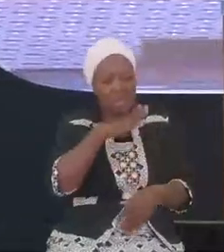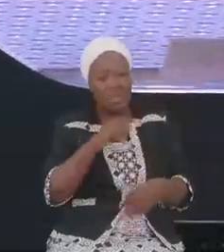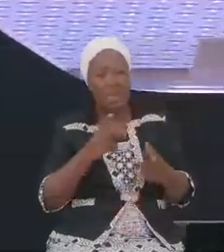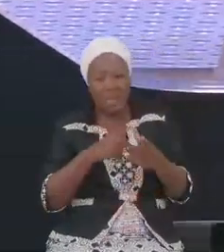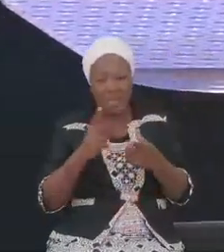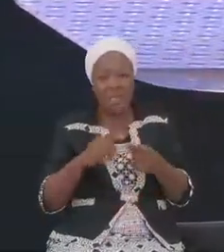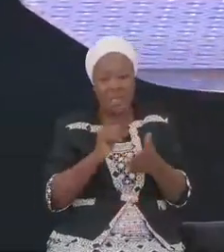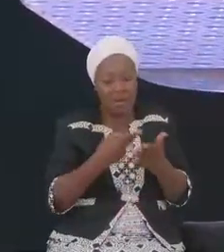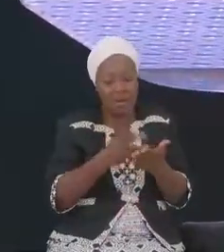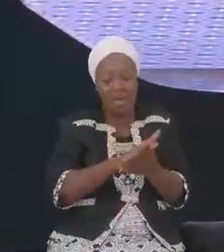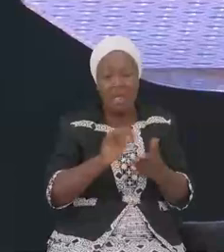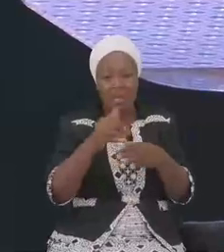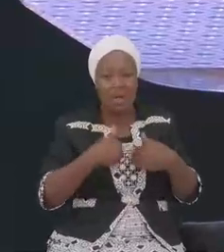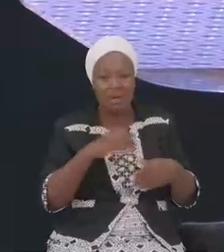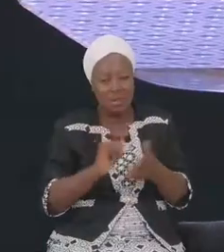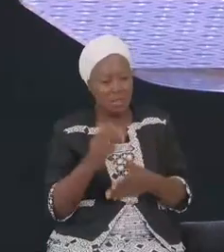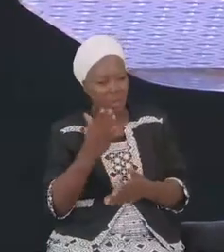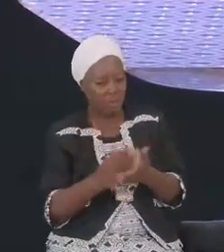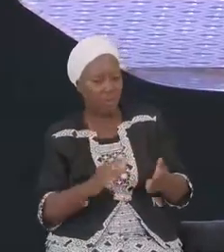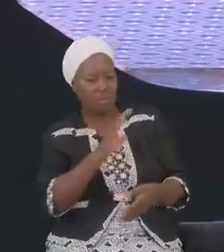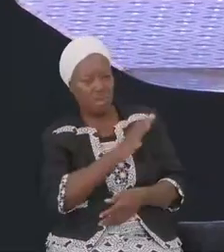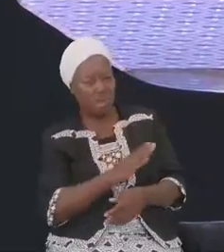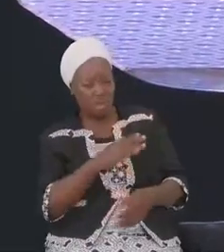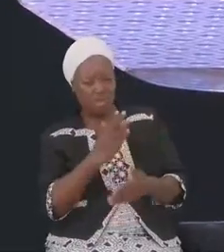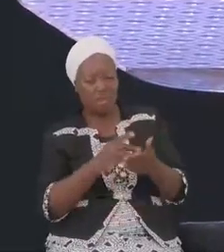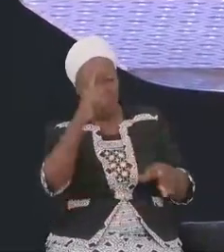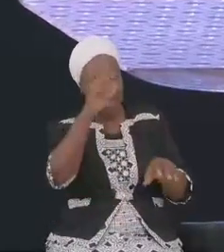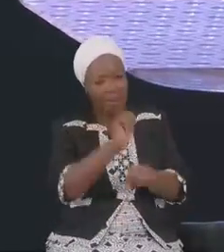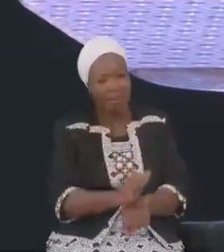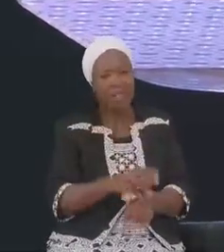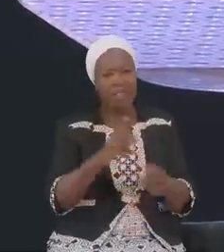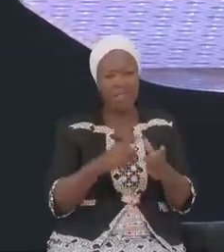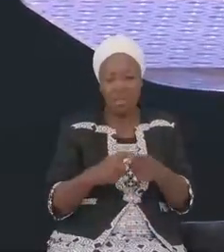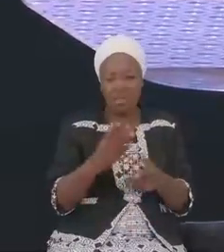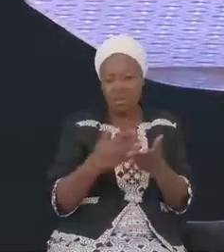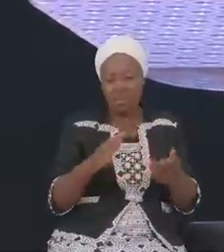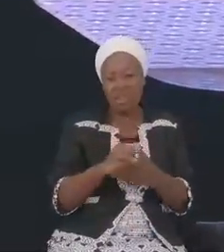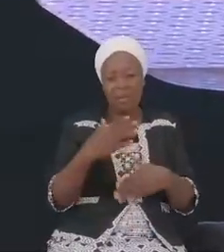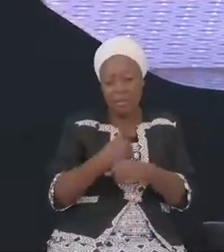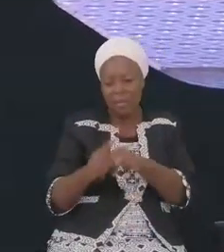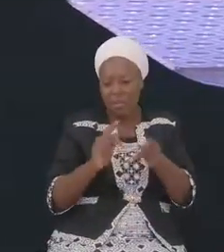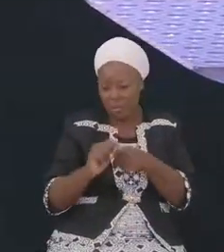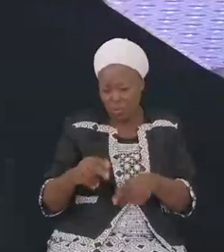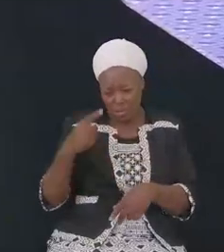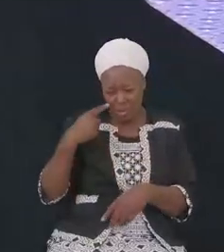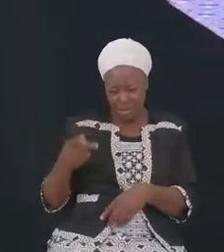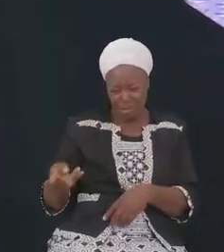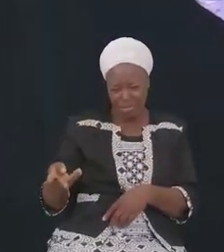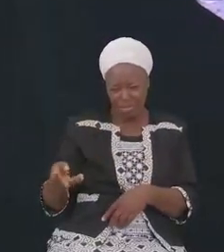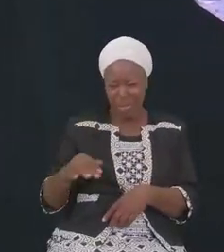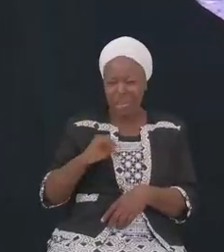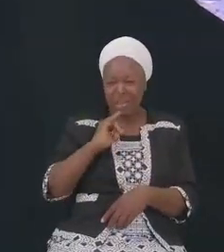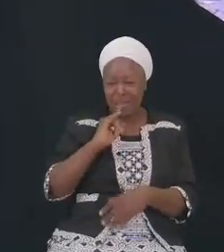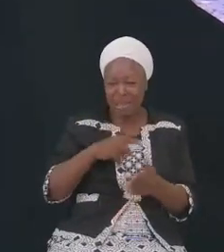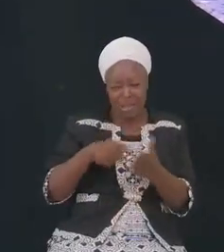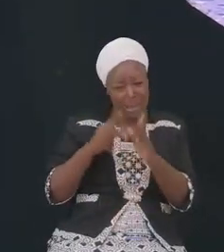Et on a la sainteté, mais il y a parfois quelques caractères, quelques habitudes qui font que les gens doutent que